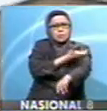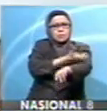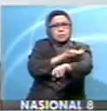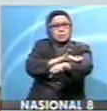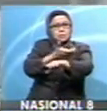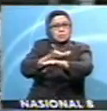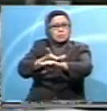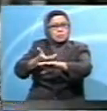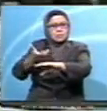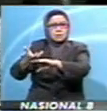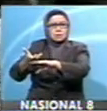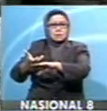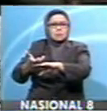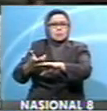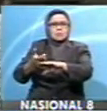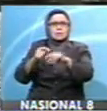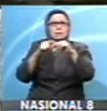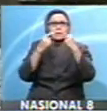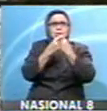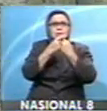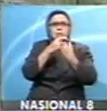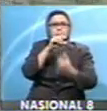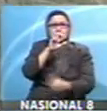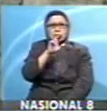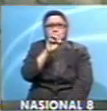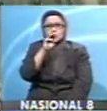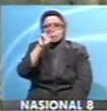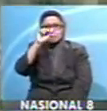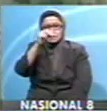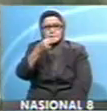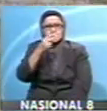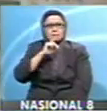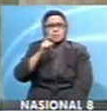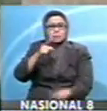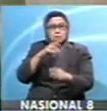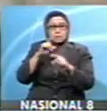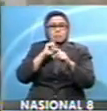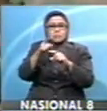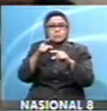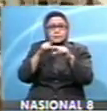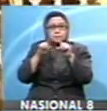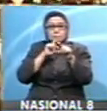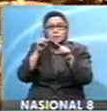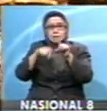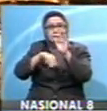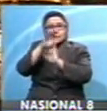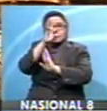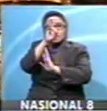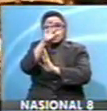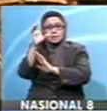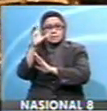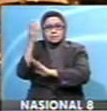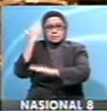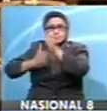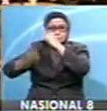keturunan uthmaniah yang cukup Agung EMP Maniah lebih 700 tahunalu